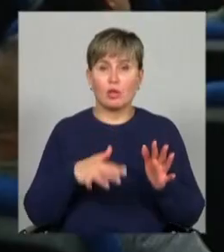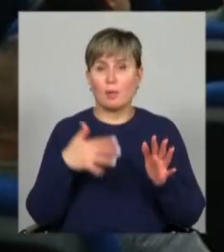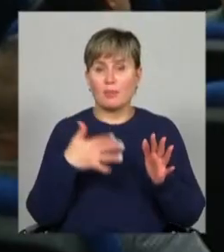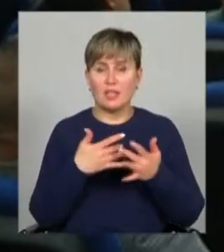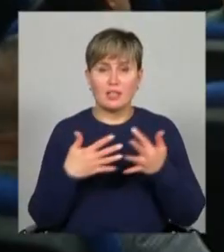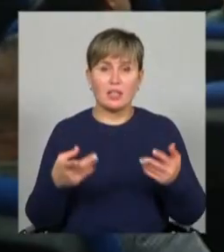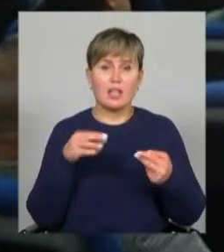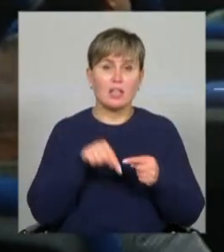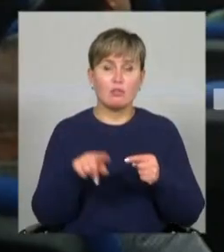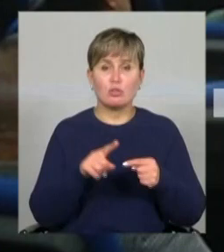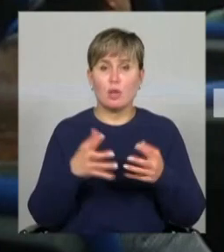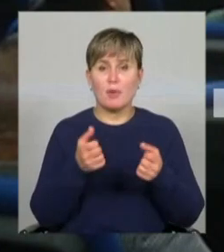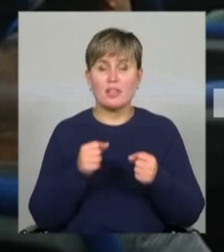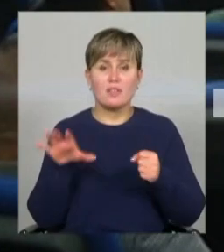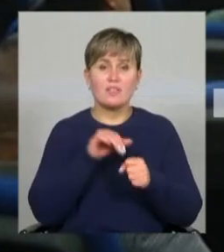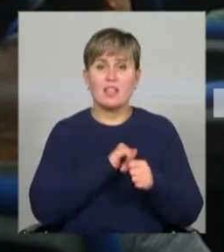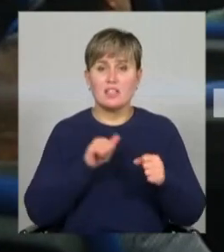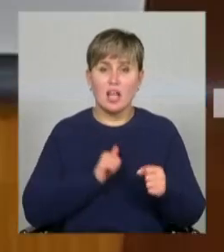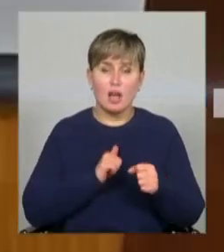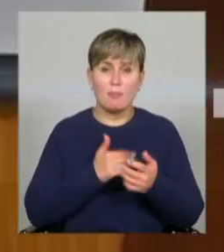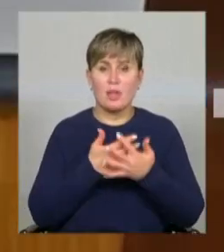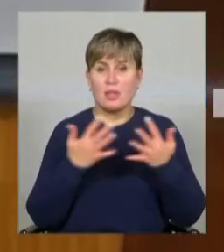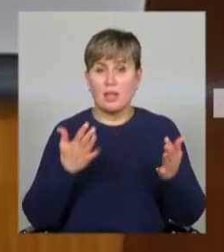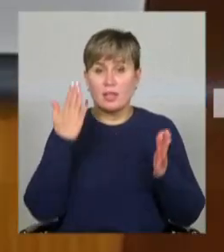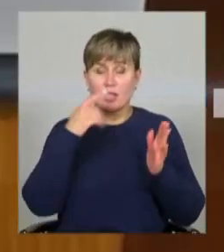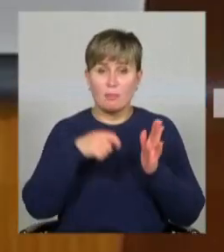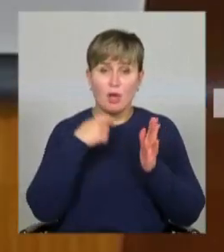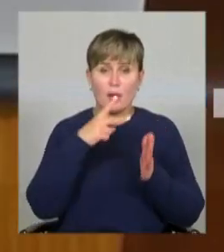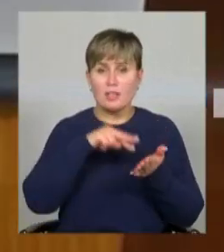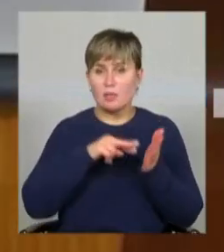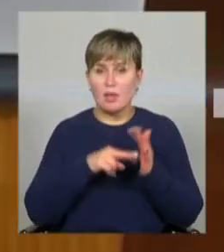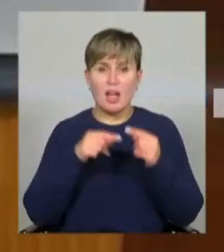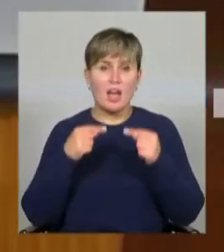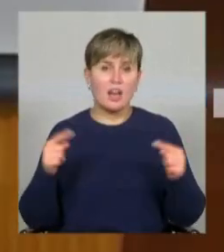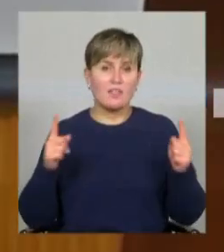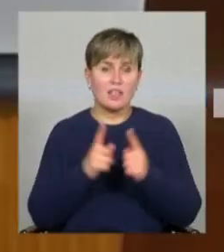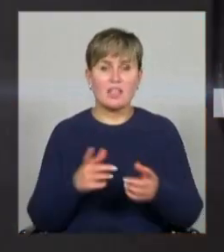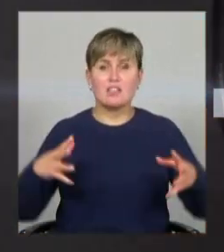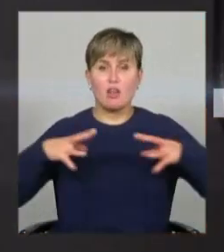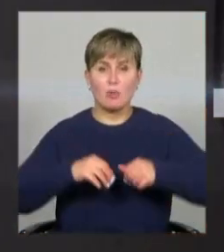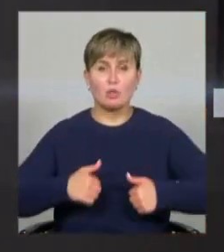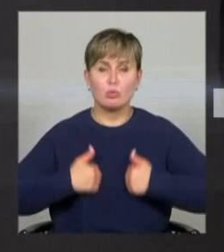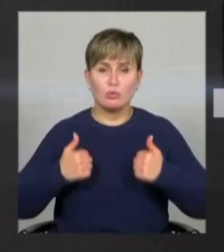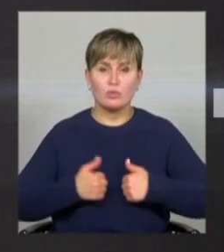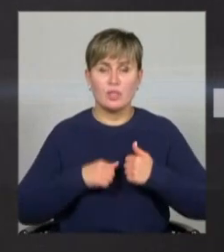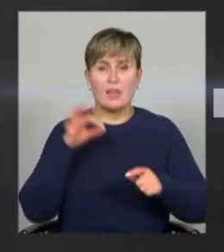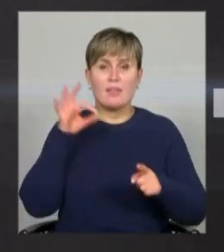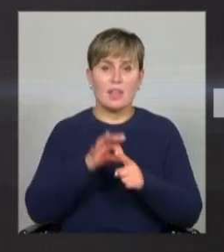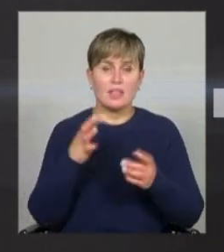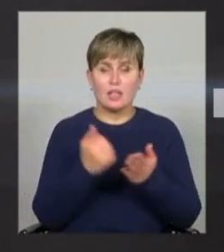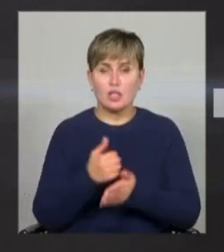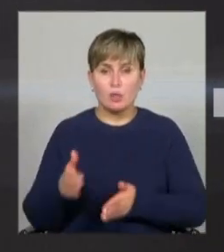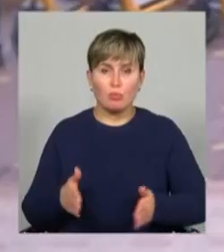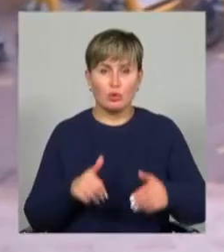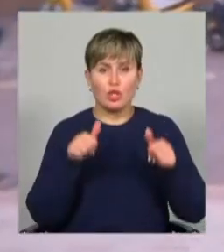Для того, чтобы поднять все самые наболевшие вопросы, кинематографисты запланировали ряд встреч. Совместными усилиями они нацелены найти пути